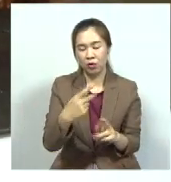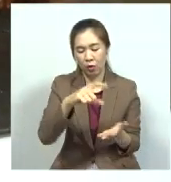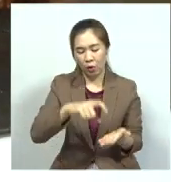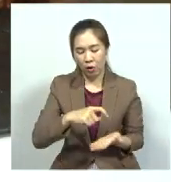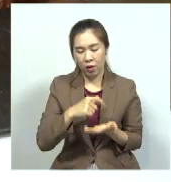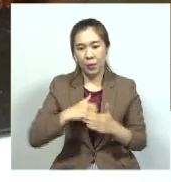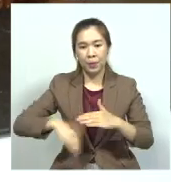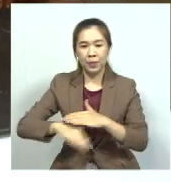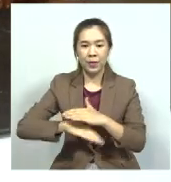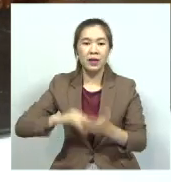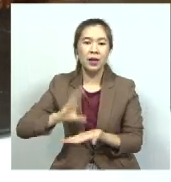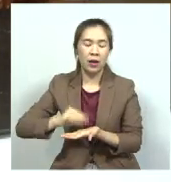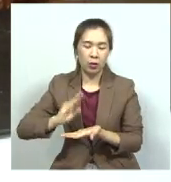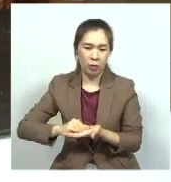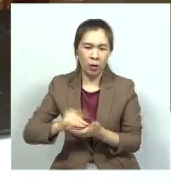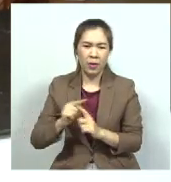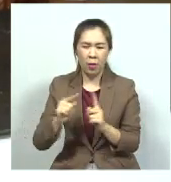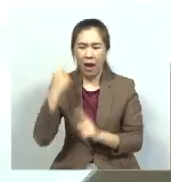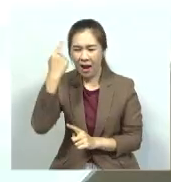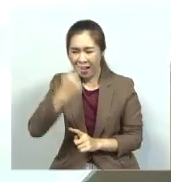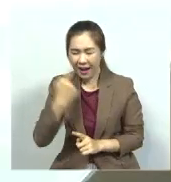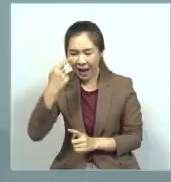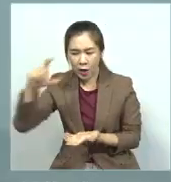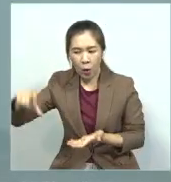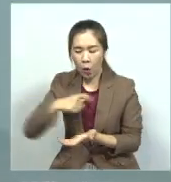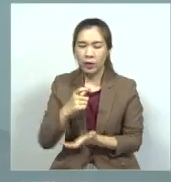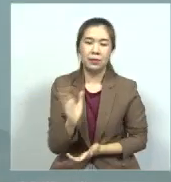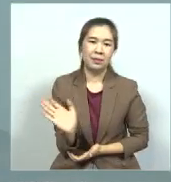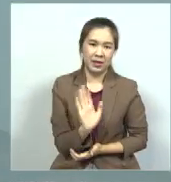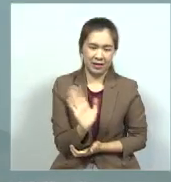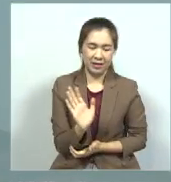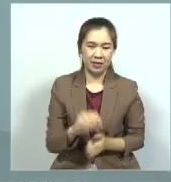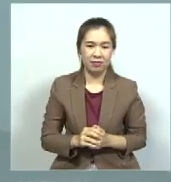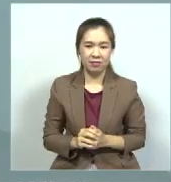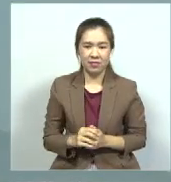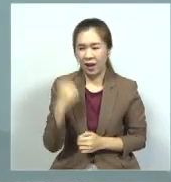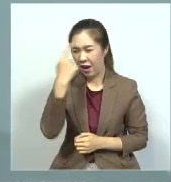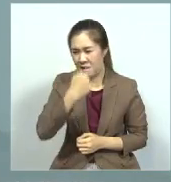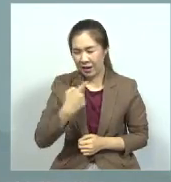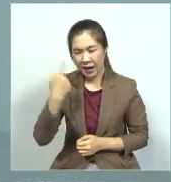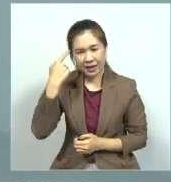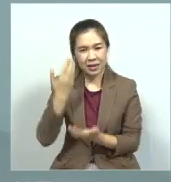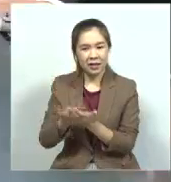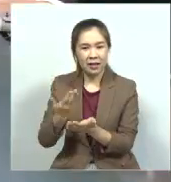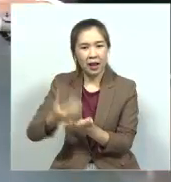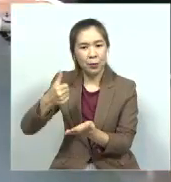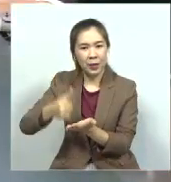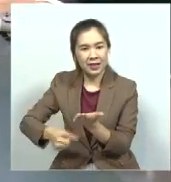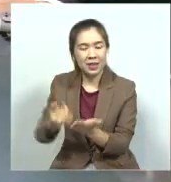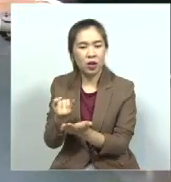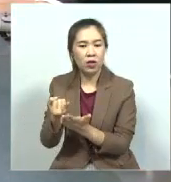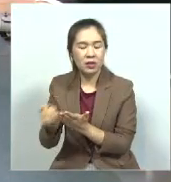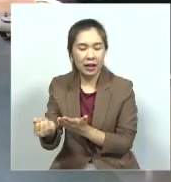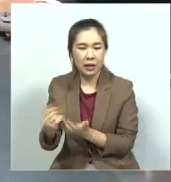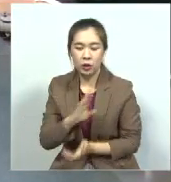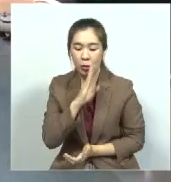านั้นแต่เขาไม่ได้ส่งว่าใครโอนเงินให้ใครดังนั้นไม่ต้องกระทบว่าใครจะเป็นผู้ที่ต้องเสียภาษีบ้างนะคะเพราะว่